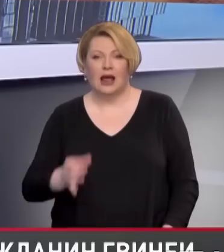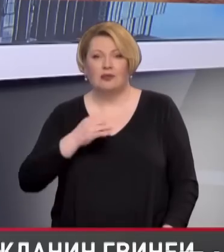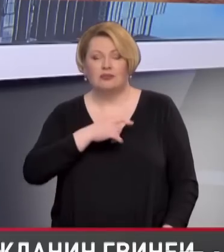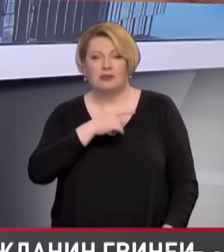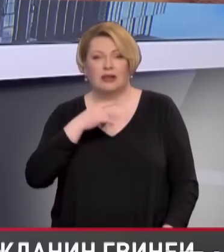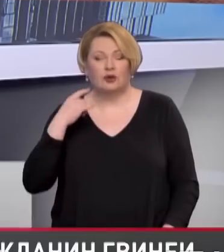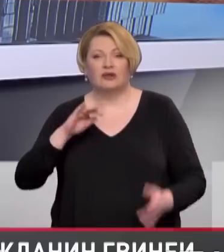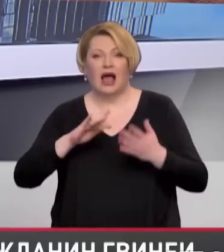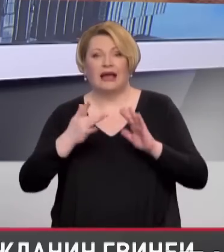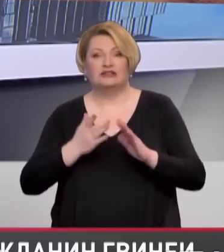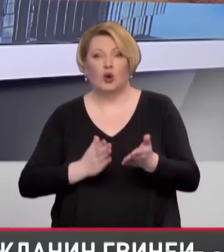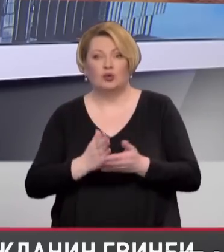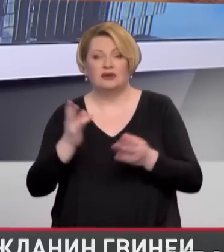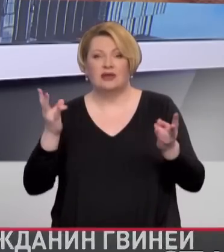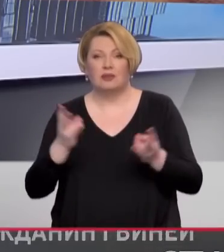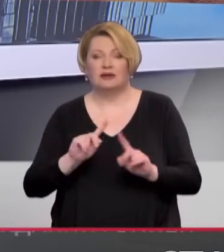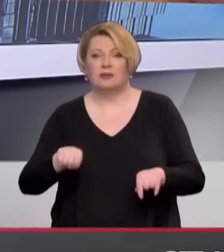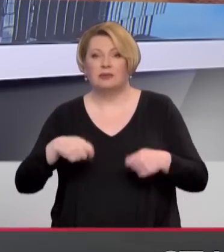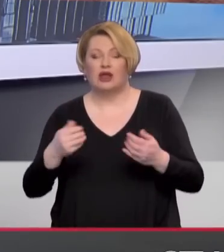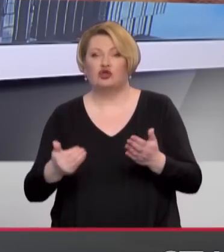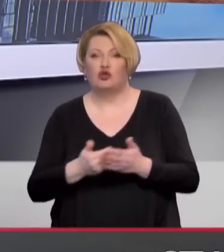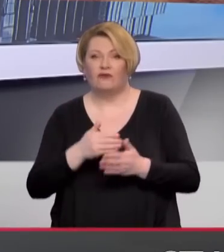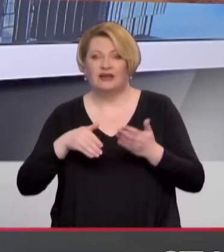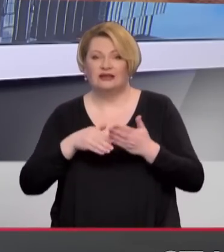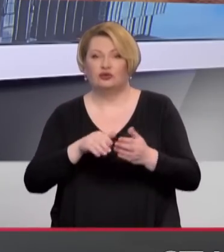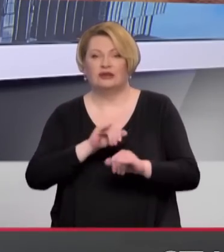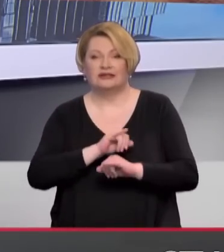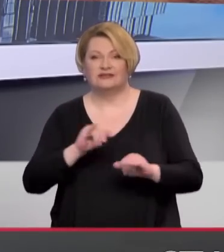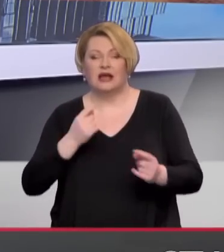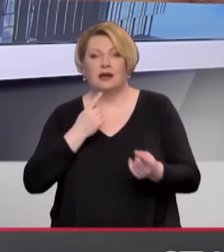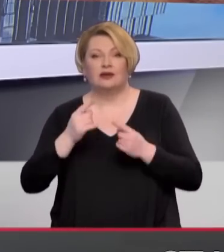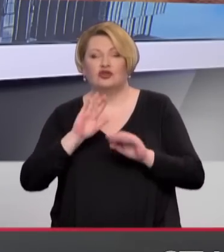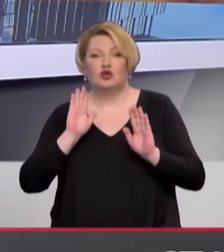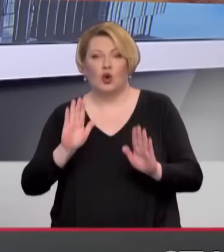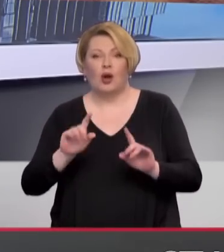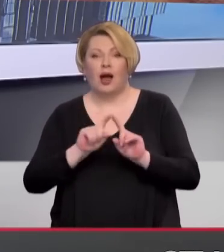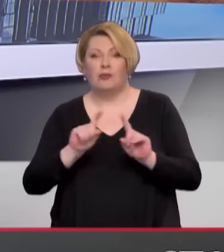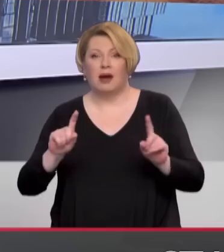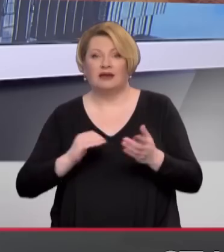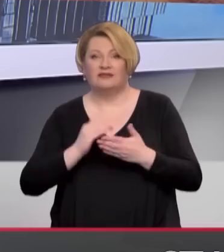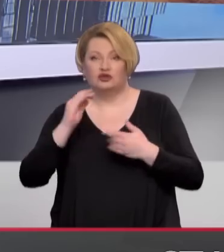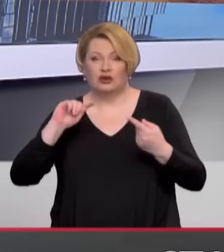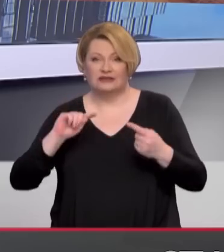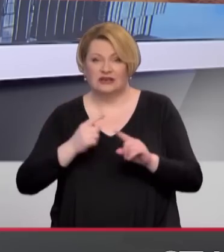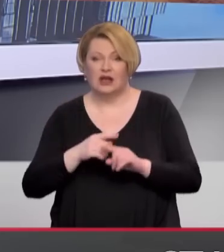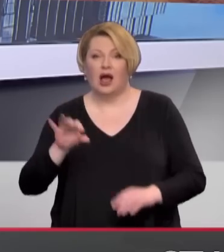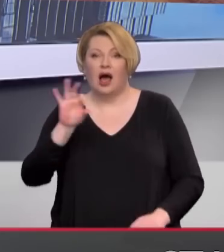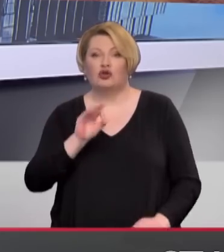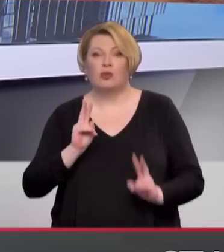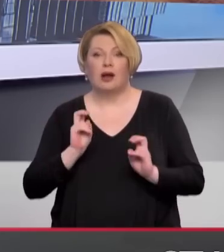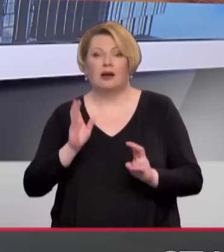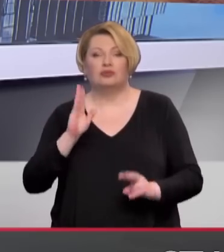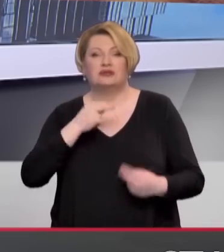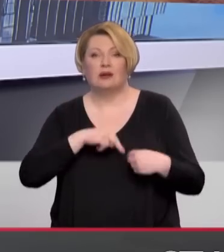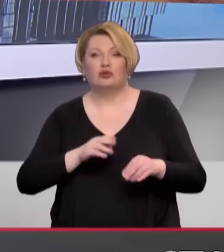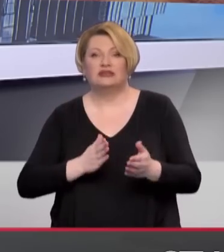Белорусской IT-отрасли необходимо придать новый импульс развития. Речь не только о парке высоких технологий. О том, как будет работать